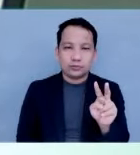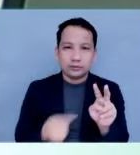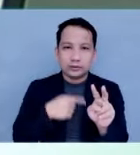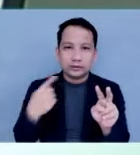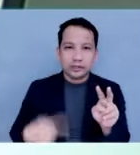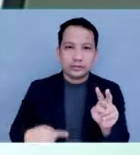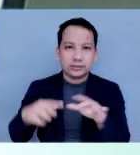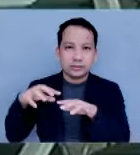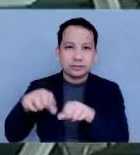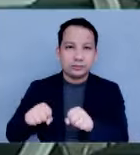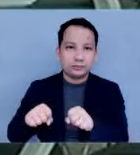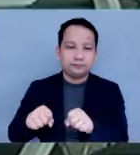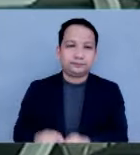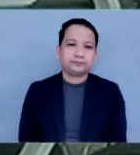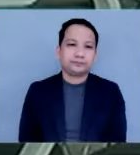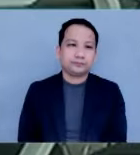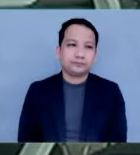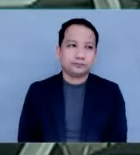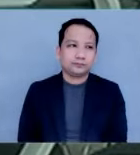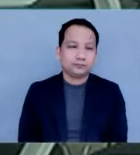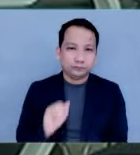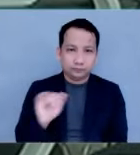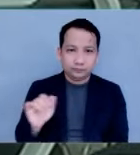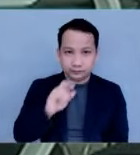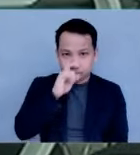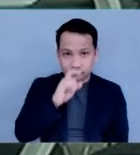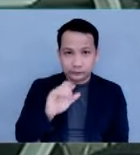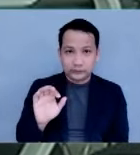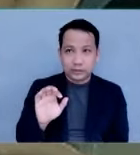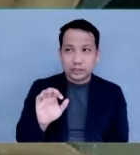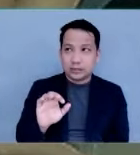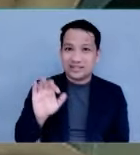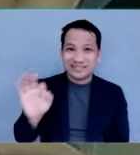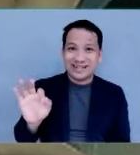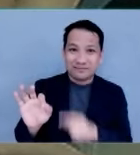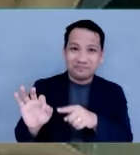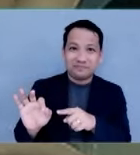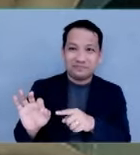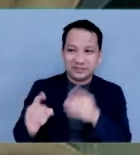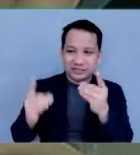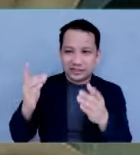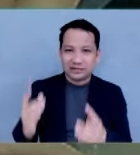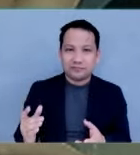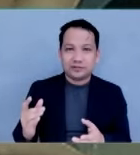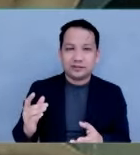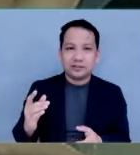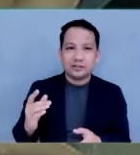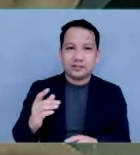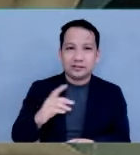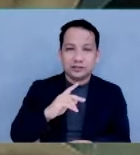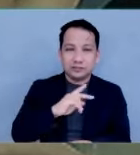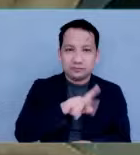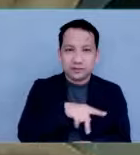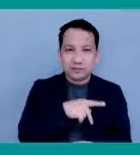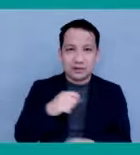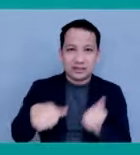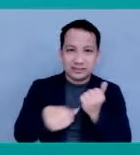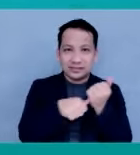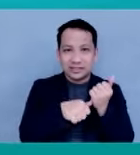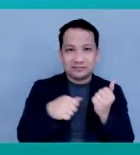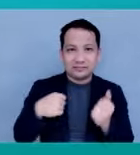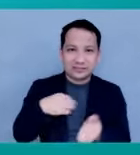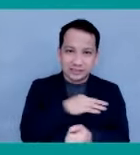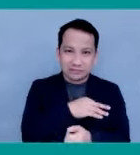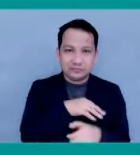inaresto rin ng mga otoridad. Pati ang siyam na driver at mga personal assistant umano ng mga Chinese, kasama rin dinala sa Pasay. May mga nakuha